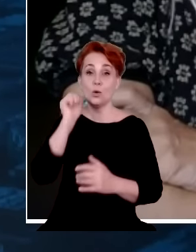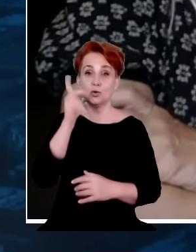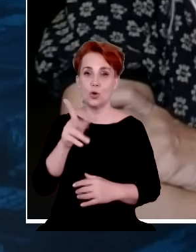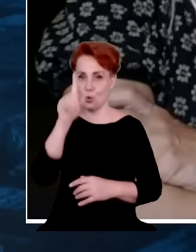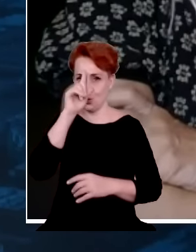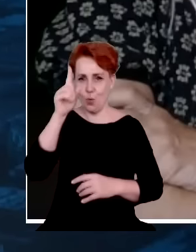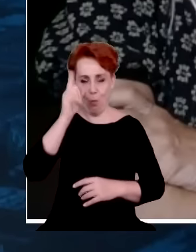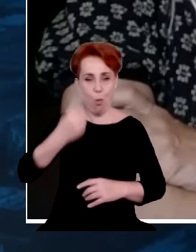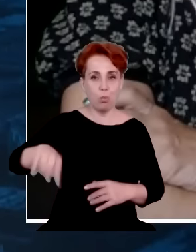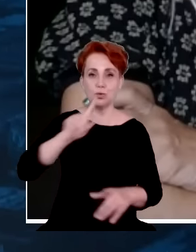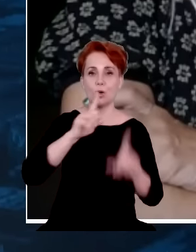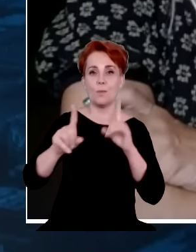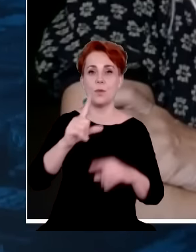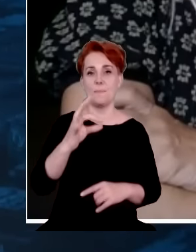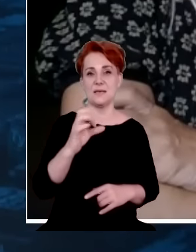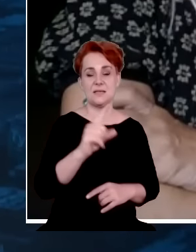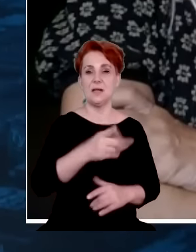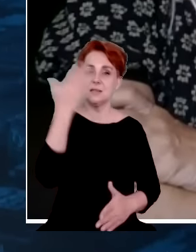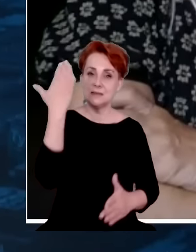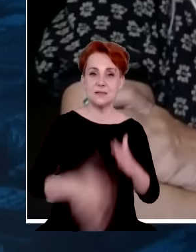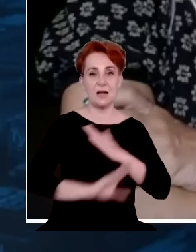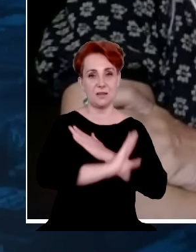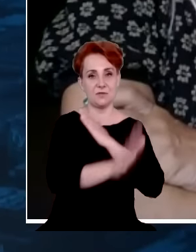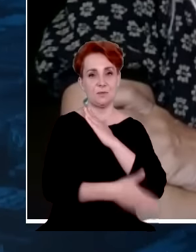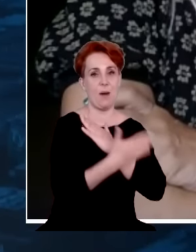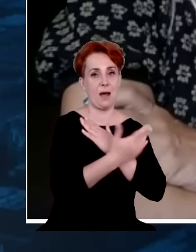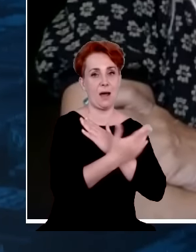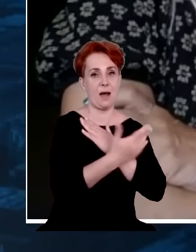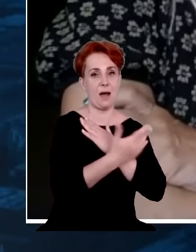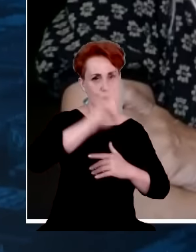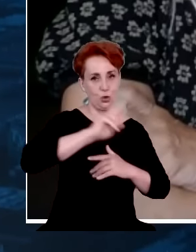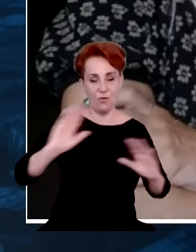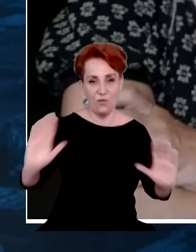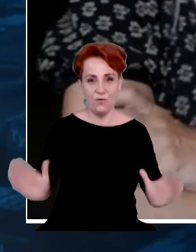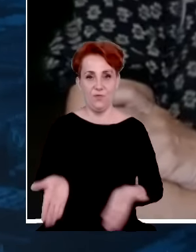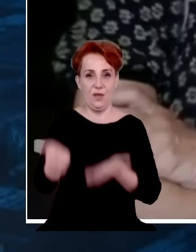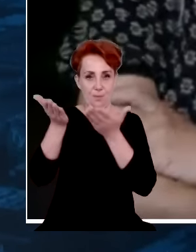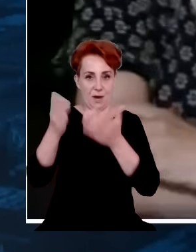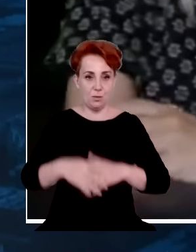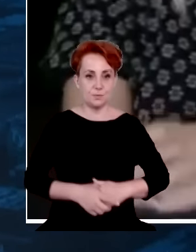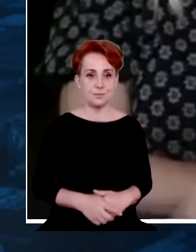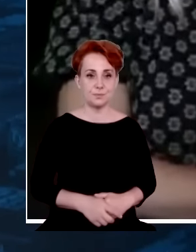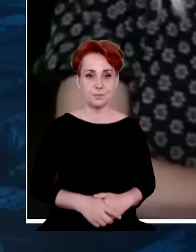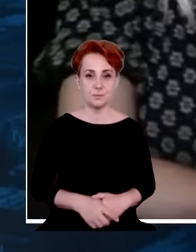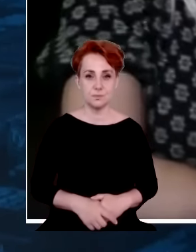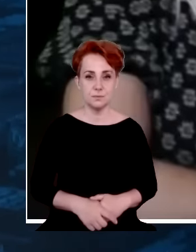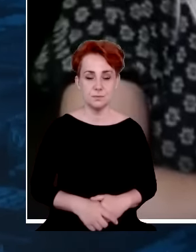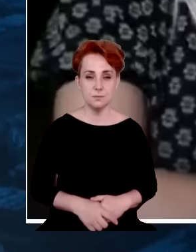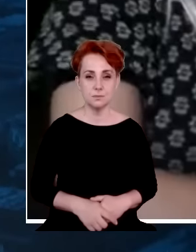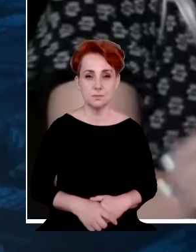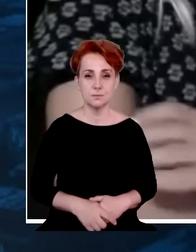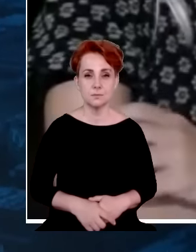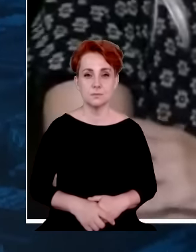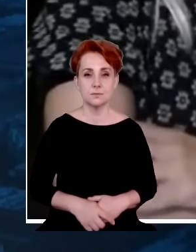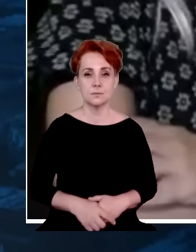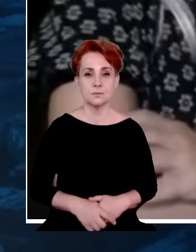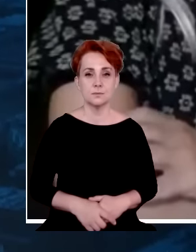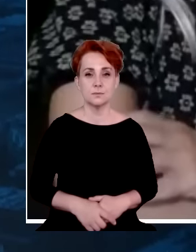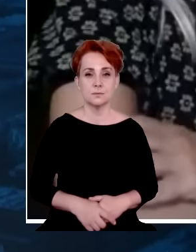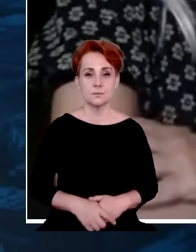PSL traci poparcie wśród swojego elektoratu i tak dobije do tej linii poparcia progu